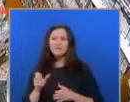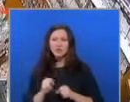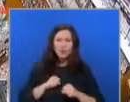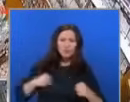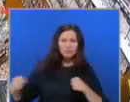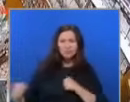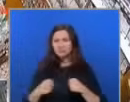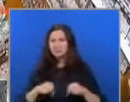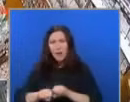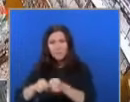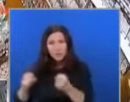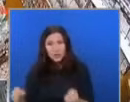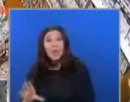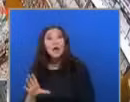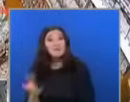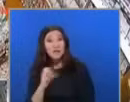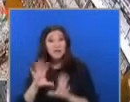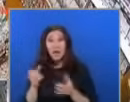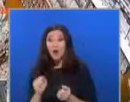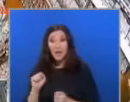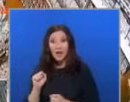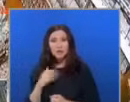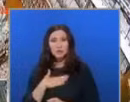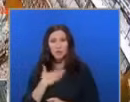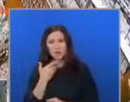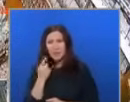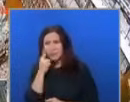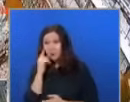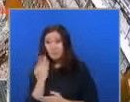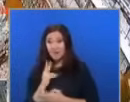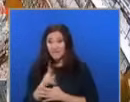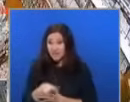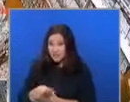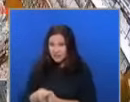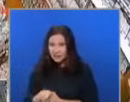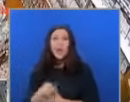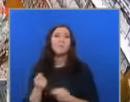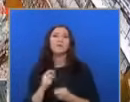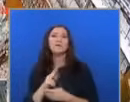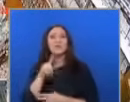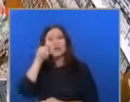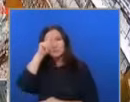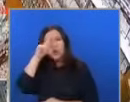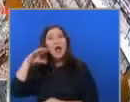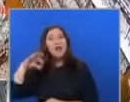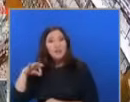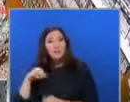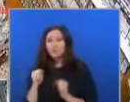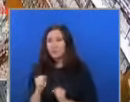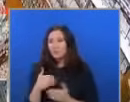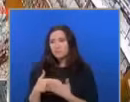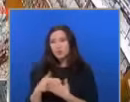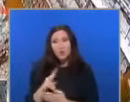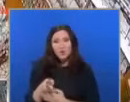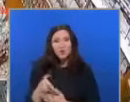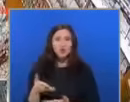цялата каса. Собственичката разказа, че минути преди да нахлуят кръците, в магазина влязла клиентка. Тя стояла до входната врата, тъй като водила със